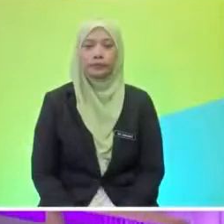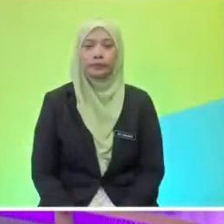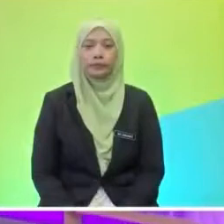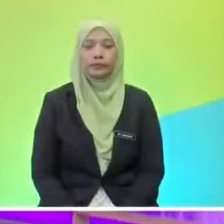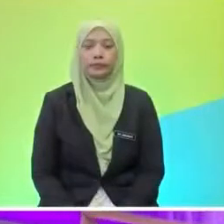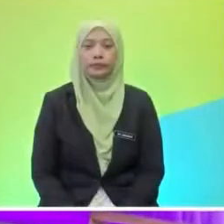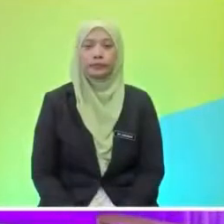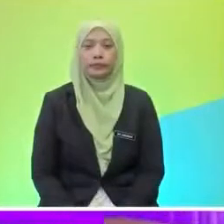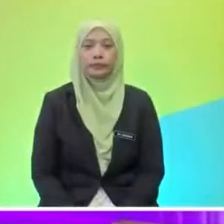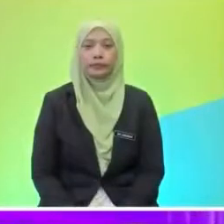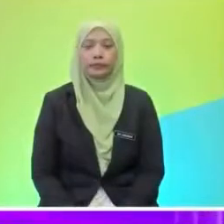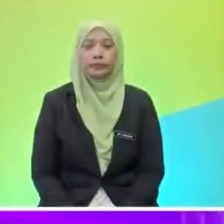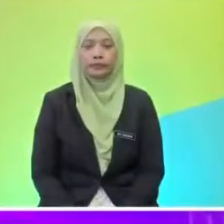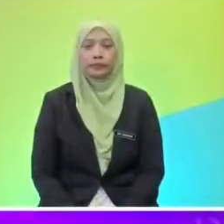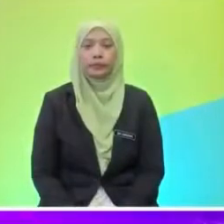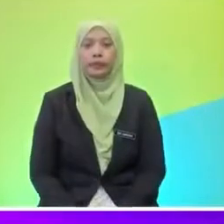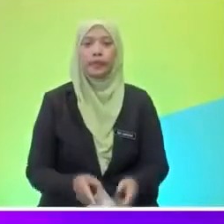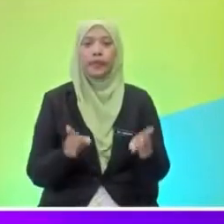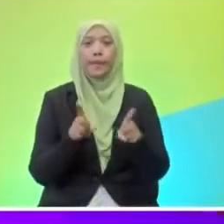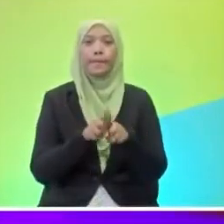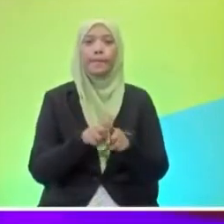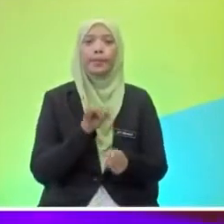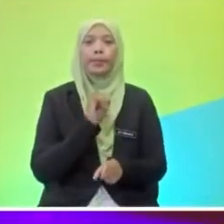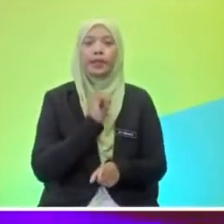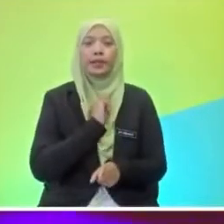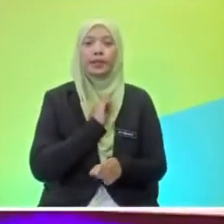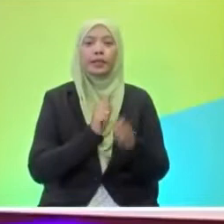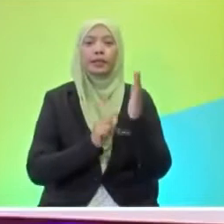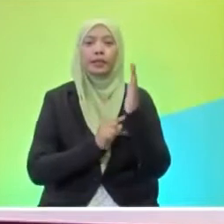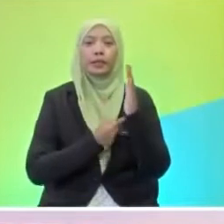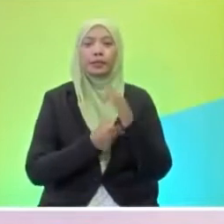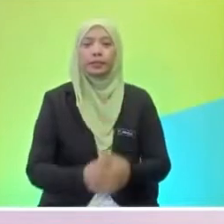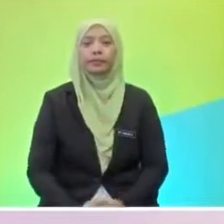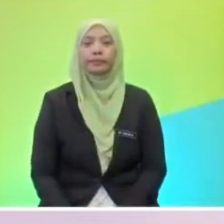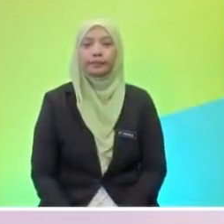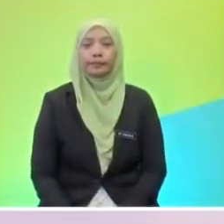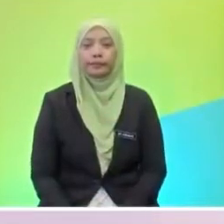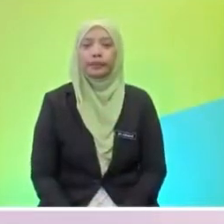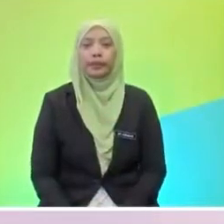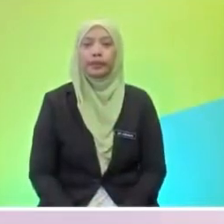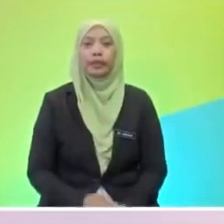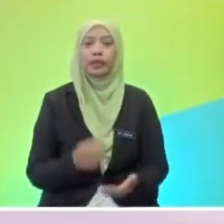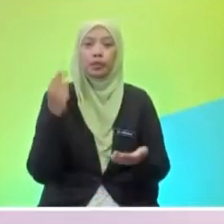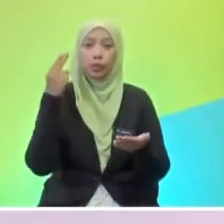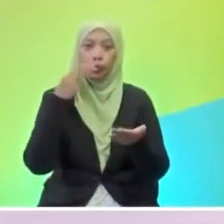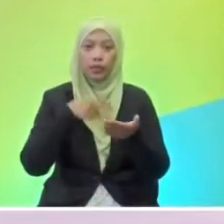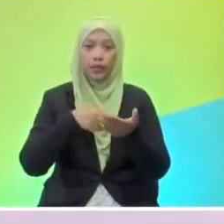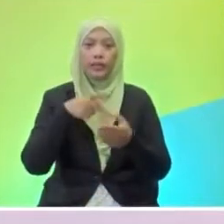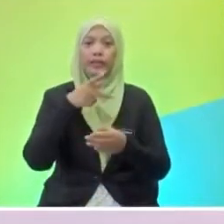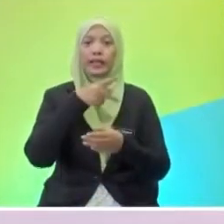bersama dengan saya Azhar hilmia dan juga ulang Gaji kita untuk mata